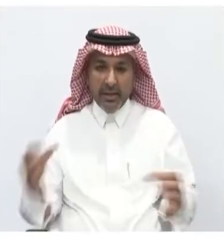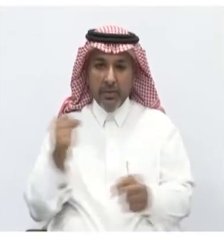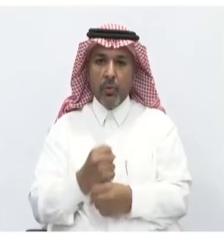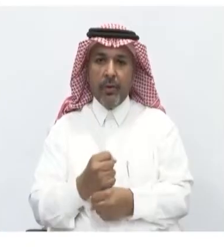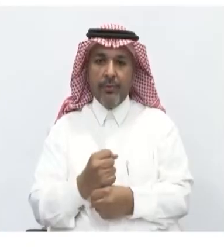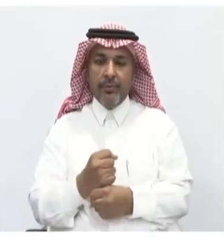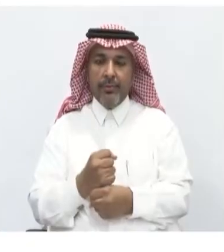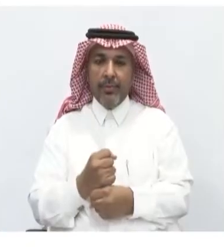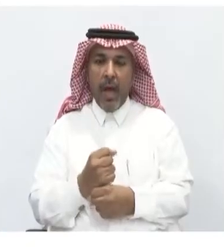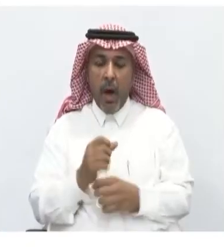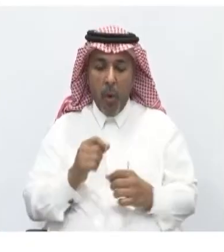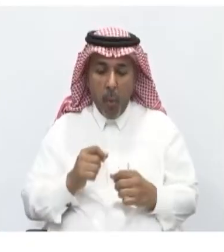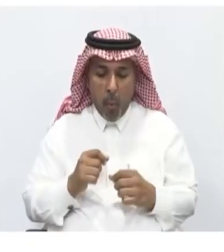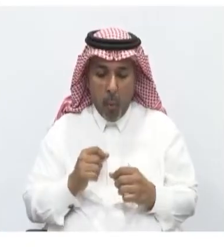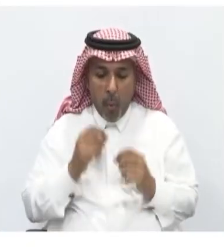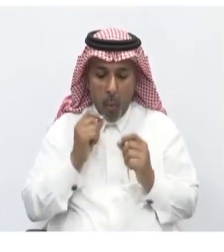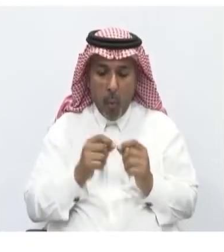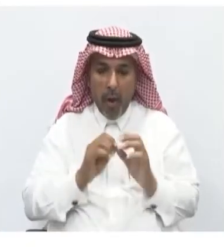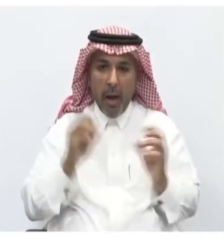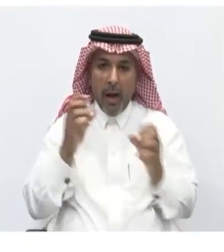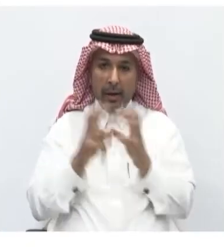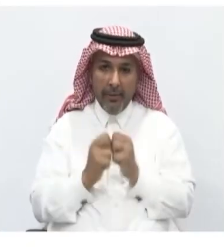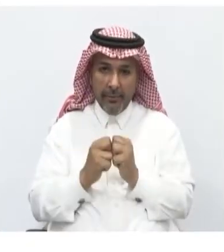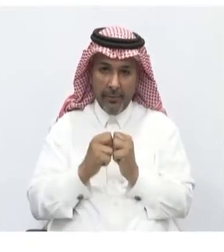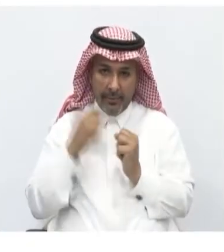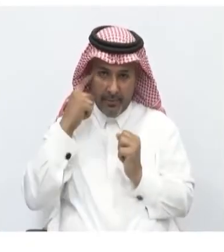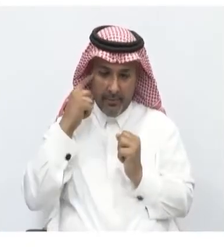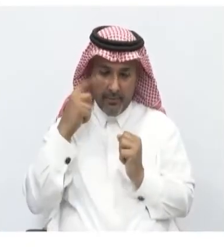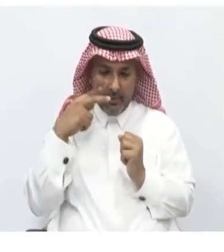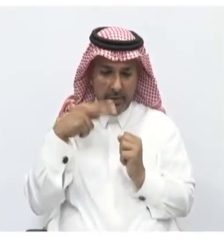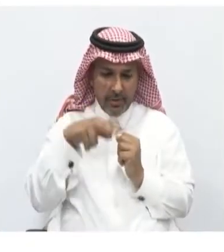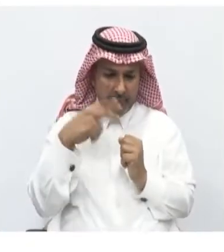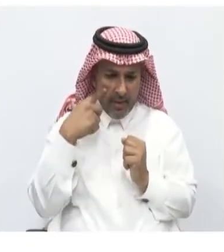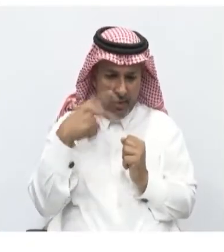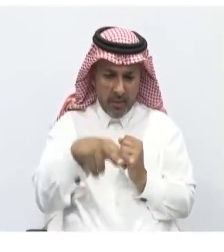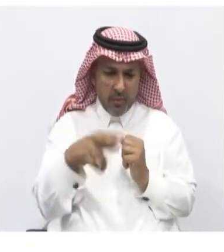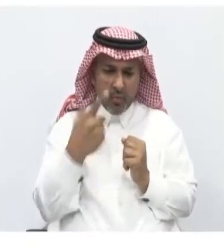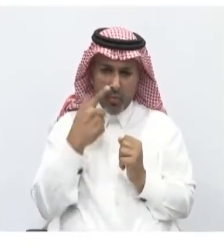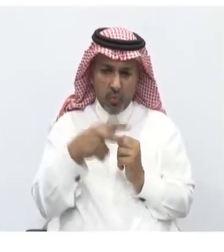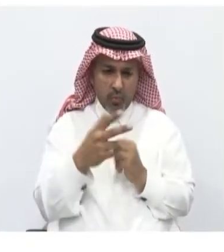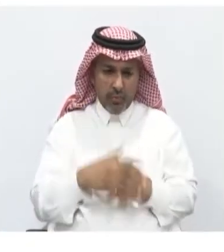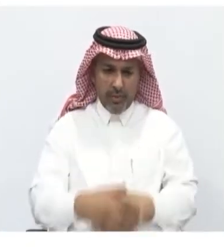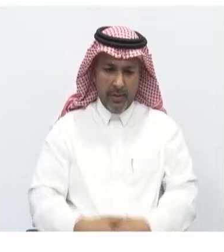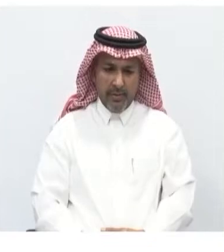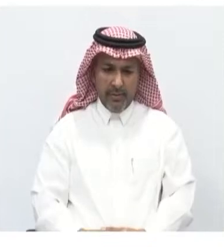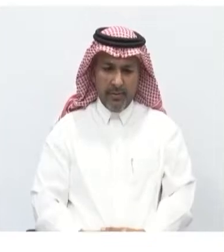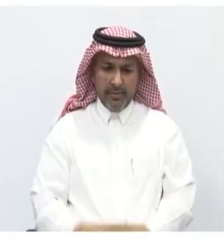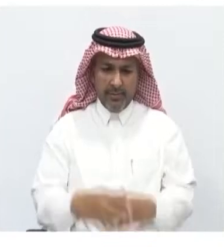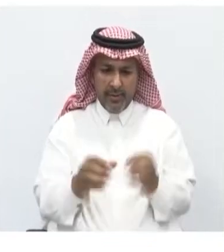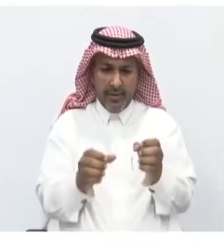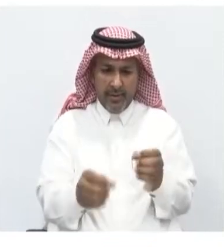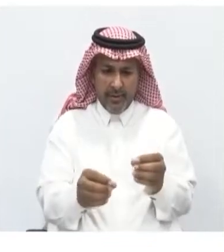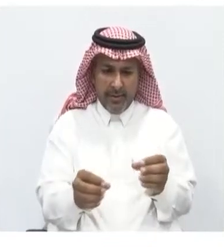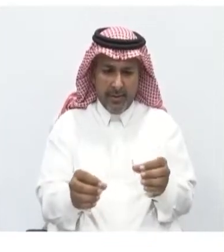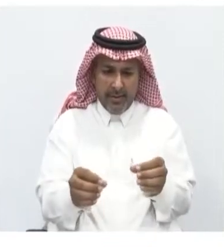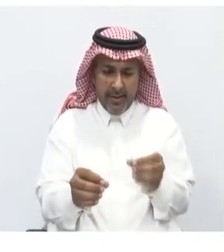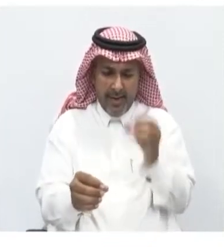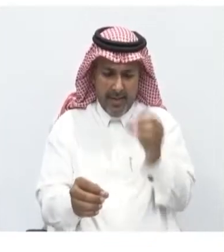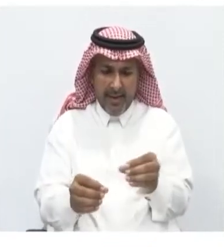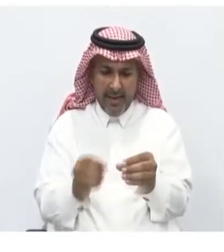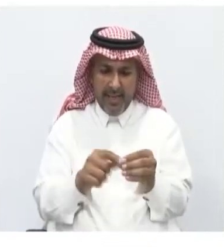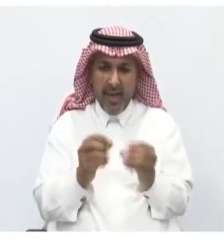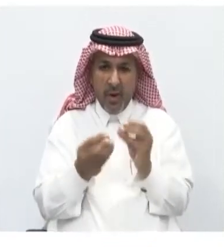لنشاهد التفاعل التالي صف ما حدث في التفاعل التالي لدينا